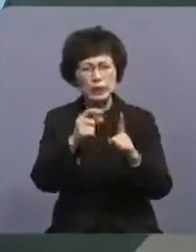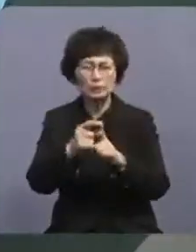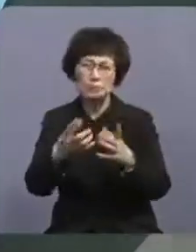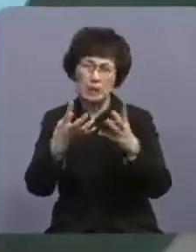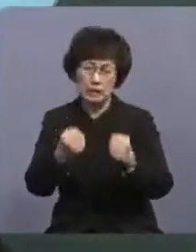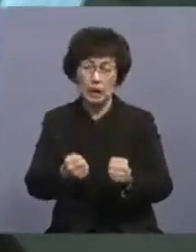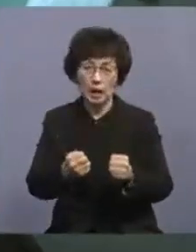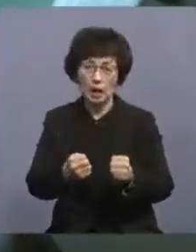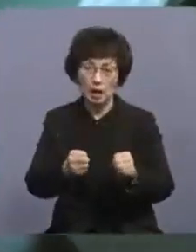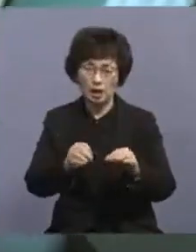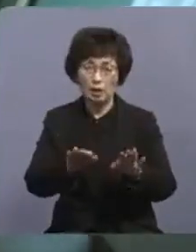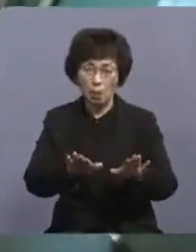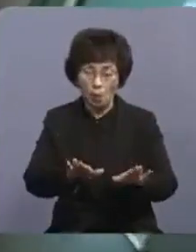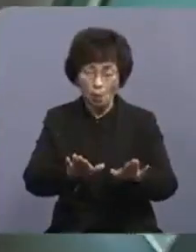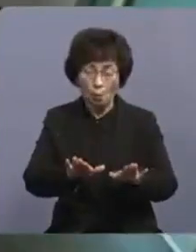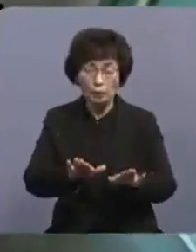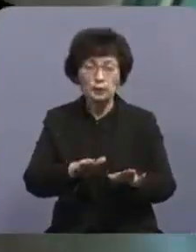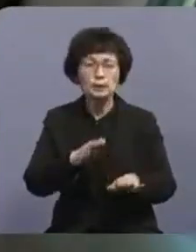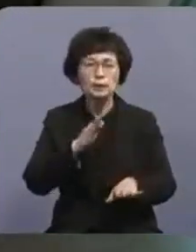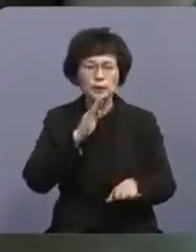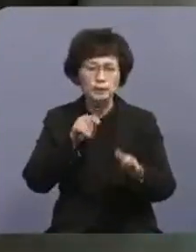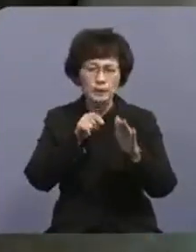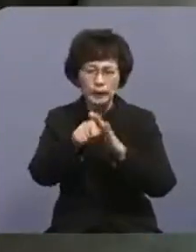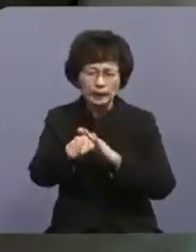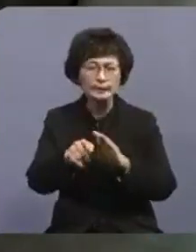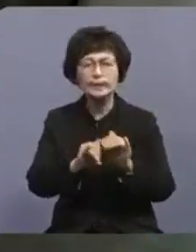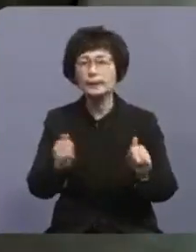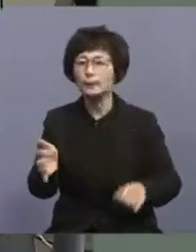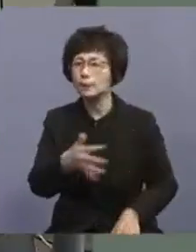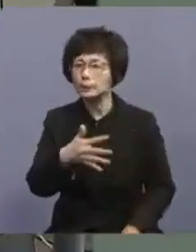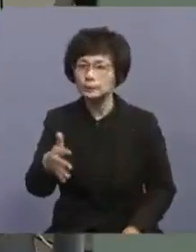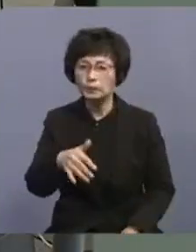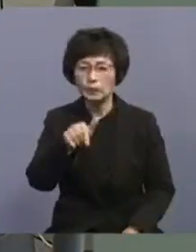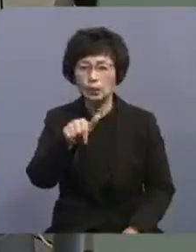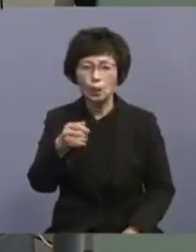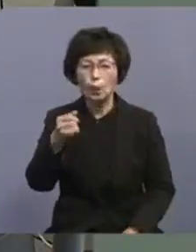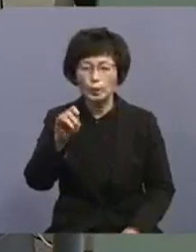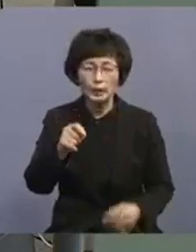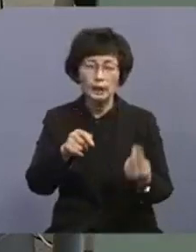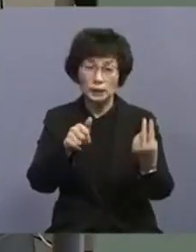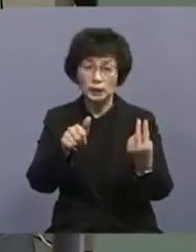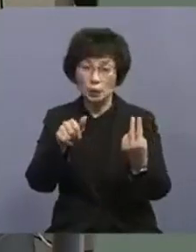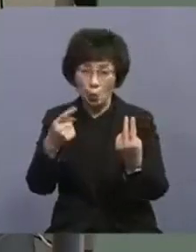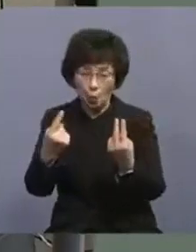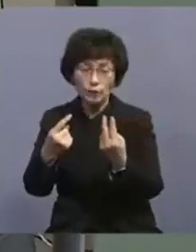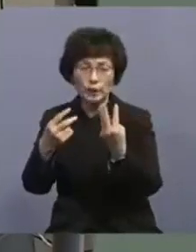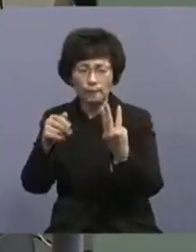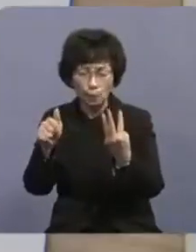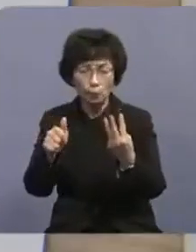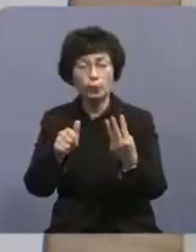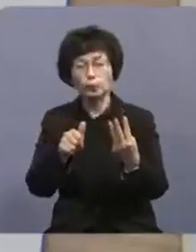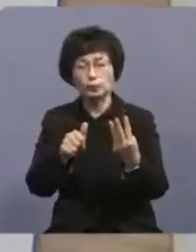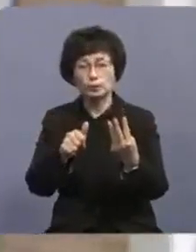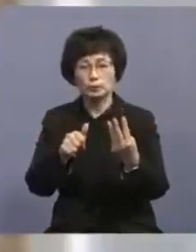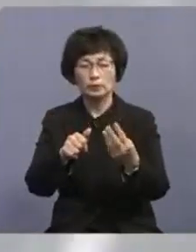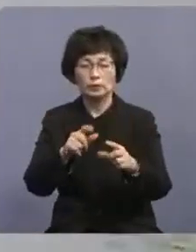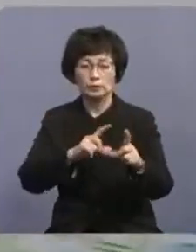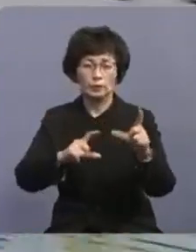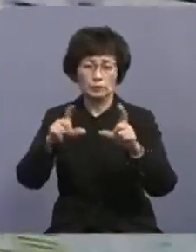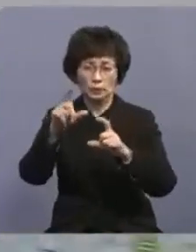오늘 실제로 공담한 사람도 없습니다 고딕이호기 때보다는 공람 장소가 3배 가까이